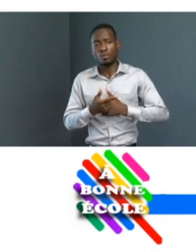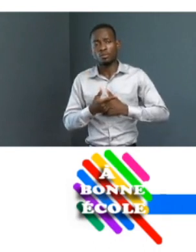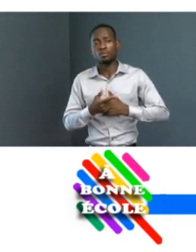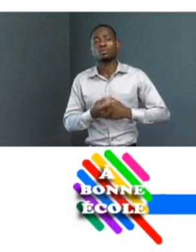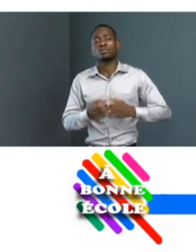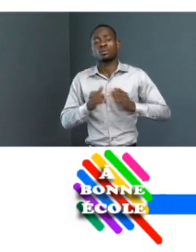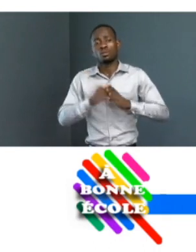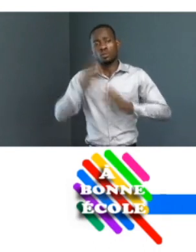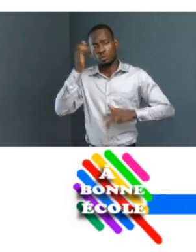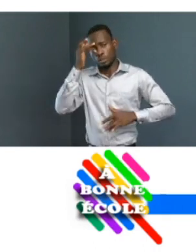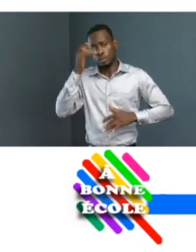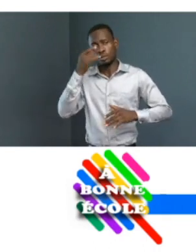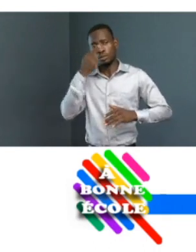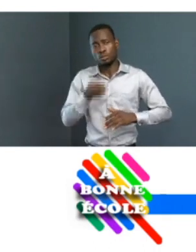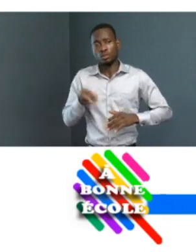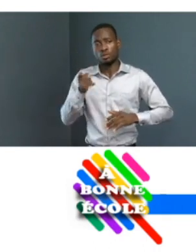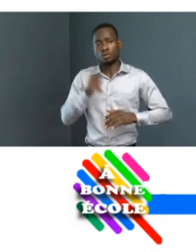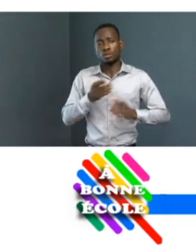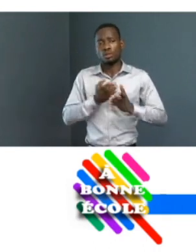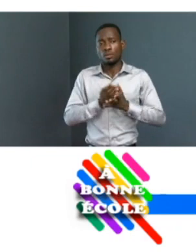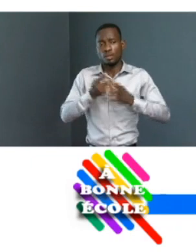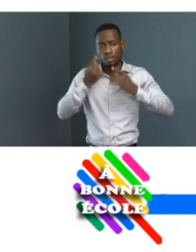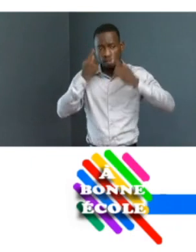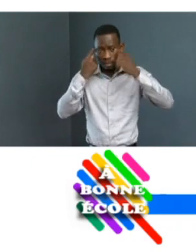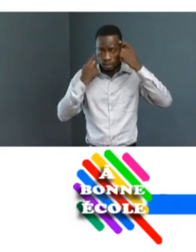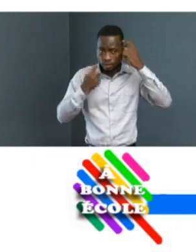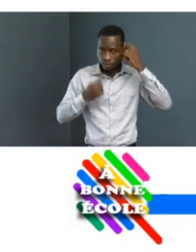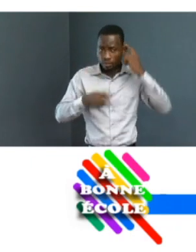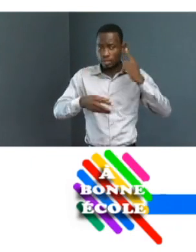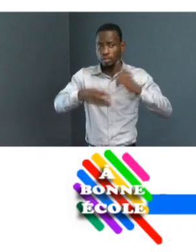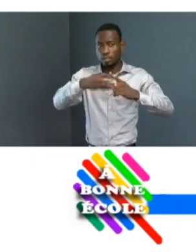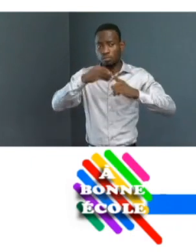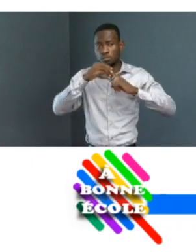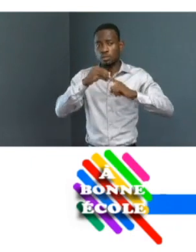ce défaut se corrige par des verres spéciaux.